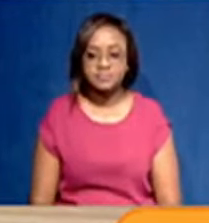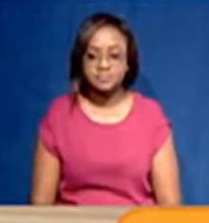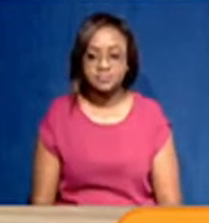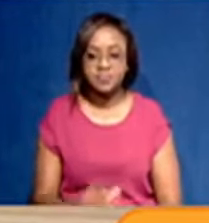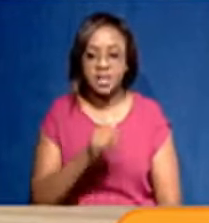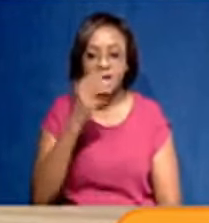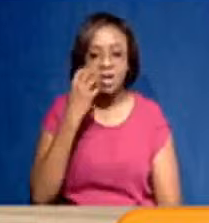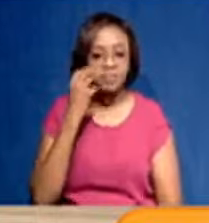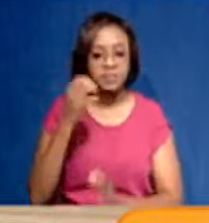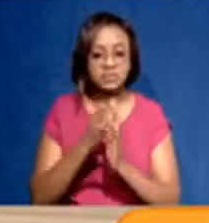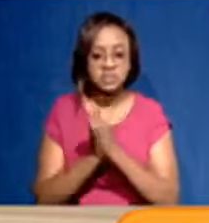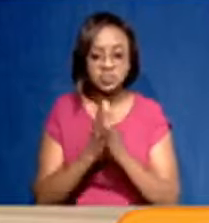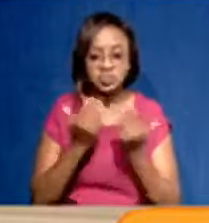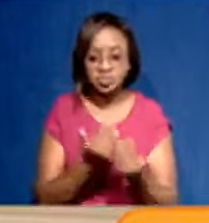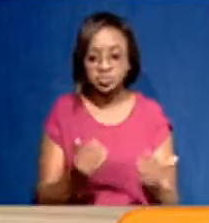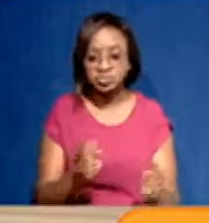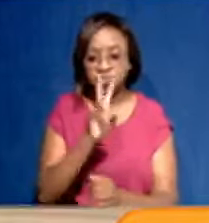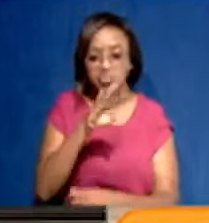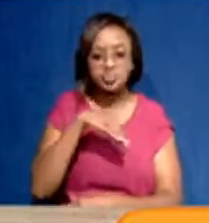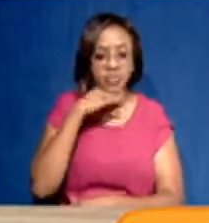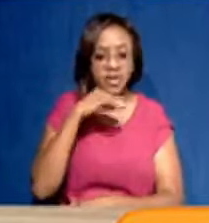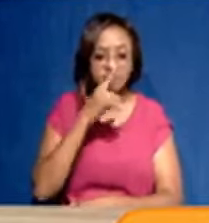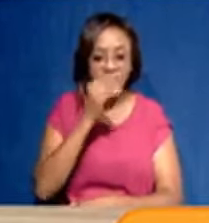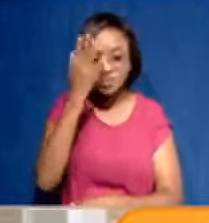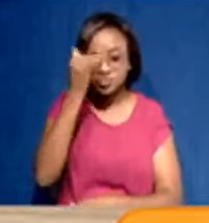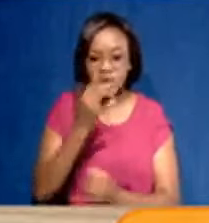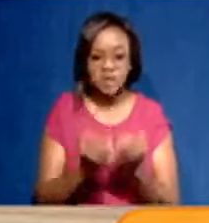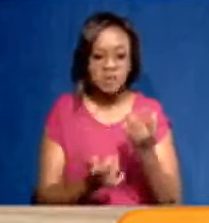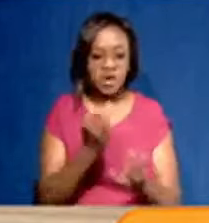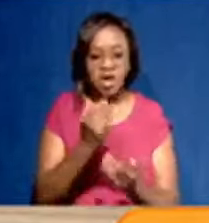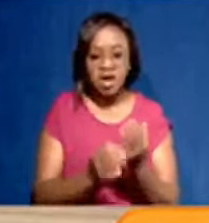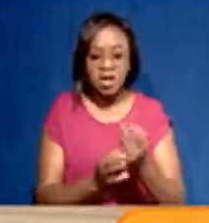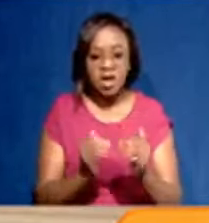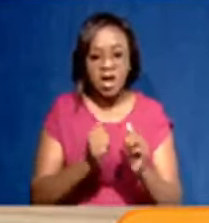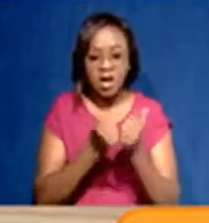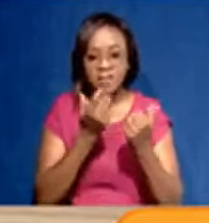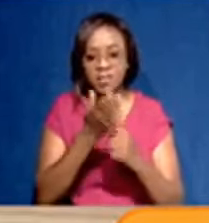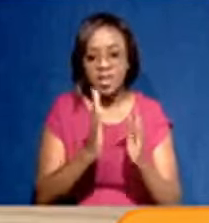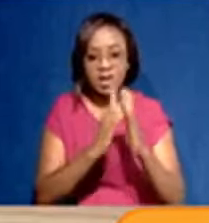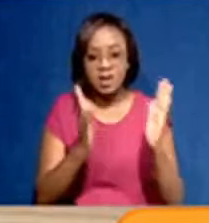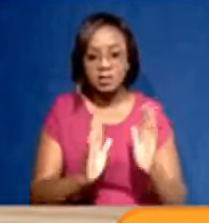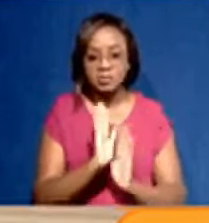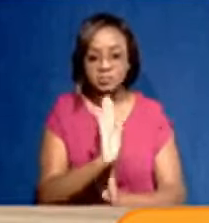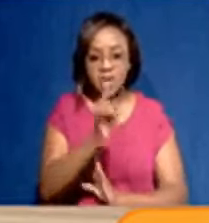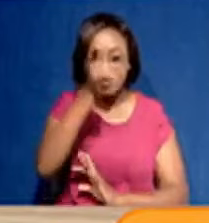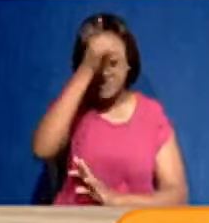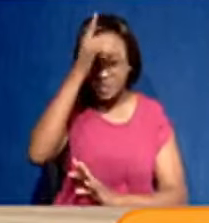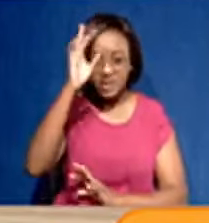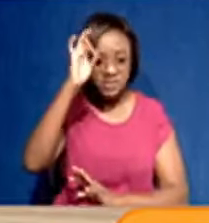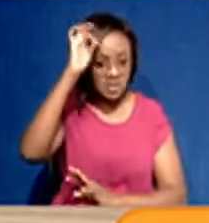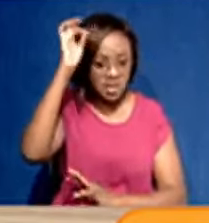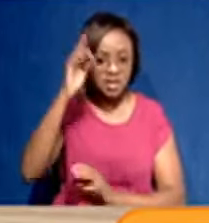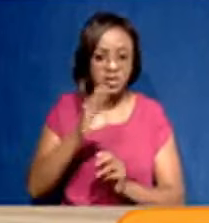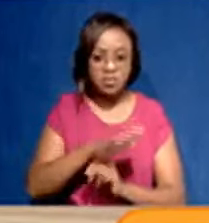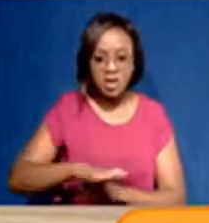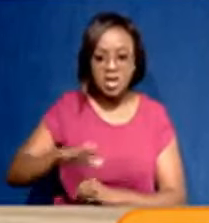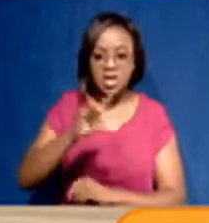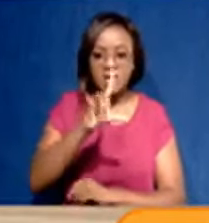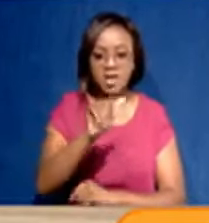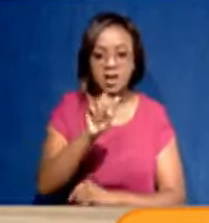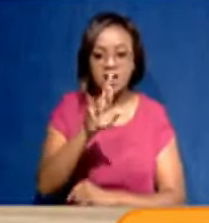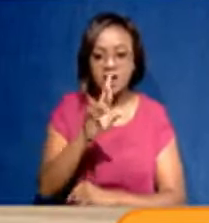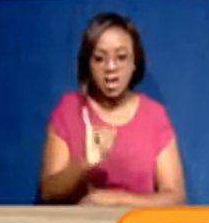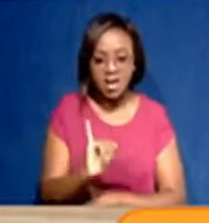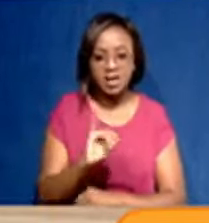kwenye taarifa ya kusikitisha ni kwamba watoto wawili wamefariki kwa kuteketea baada ya nyumba yao kushika moto katika kijiji cha Nyanduma,